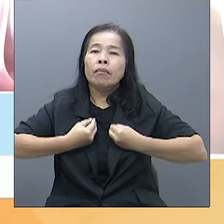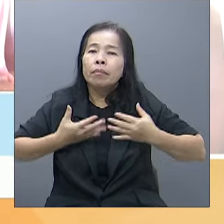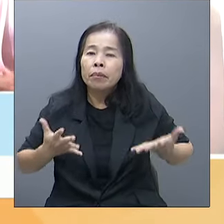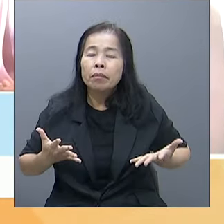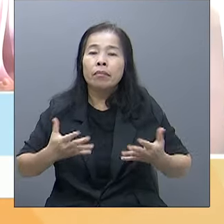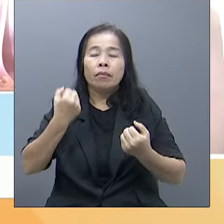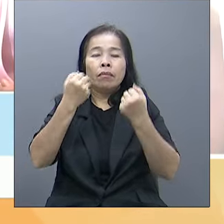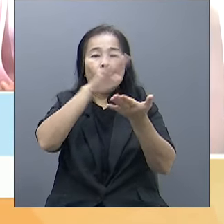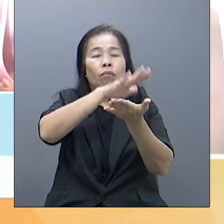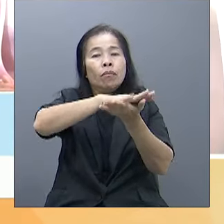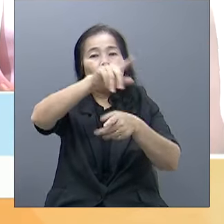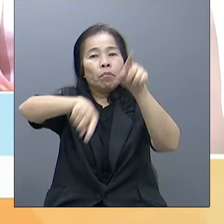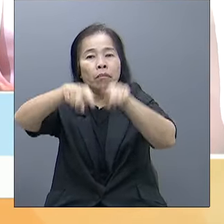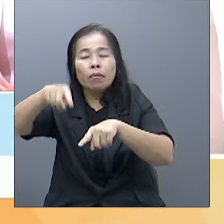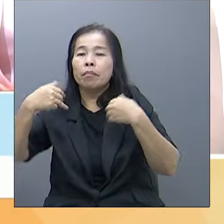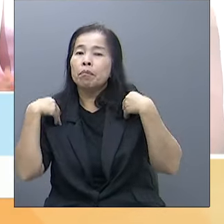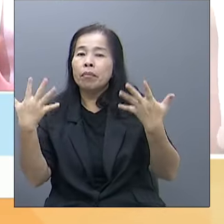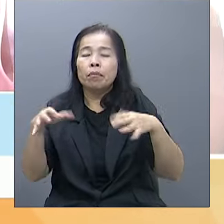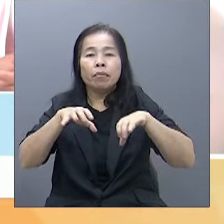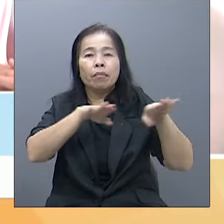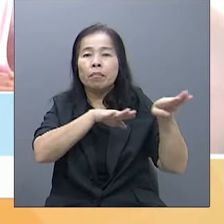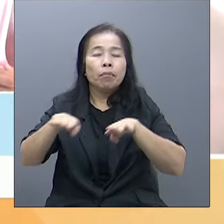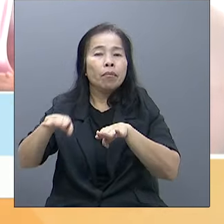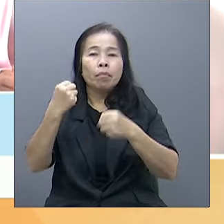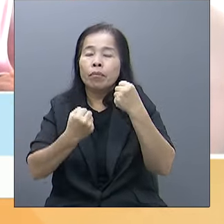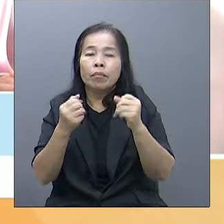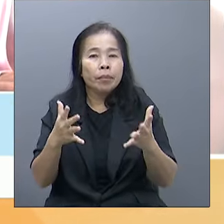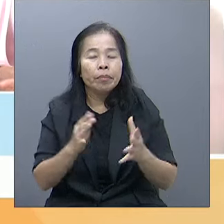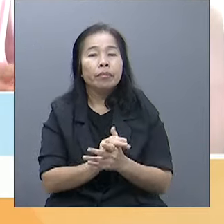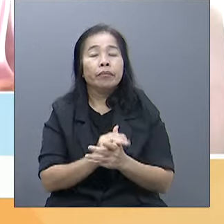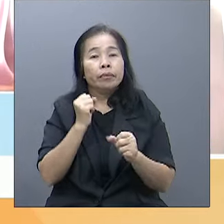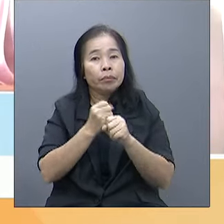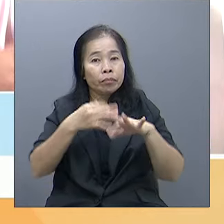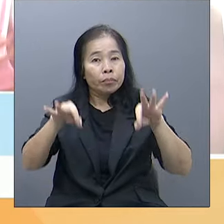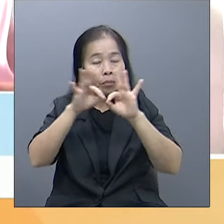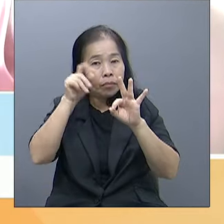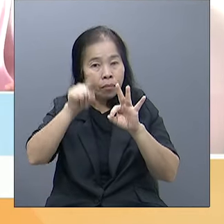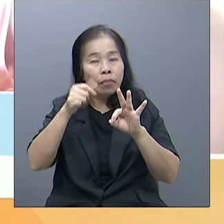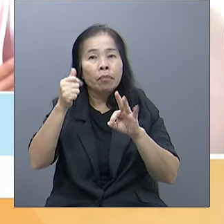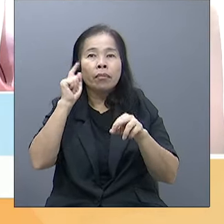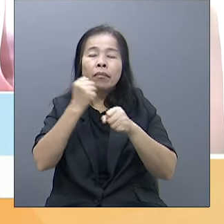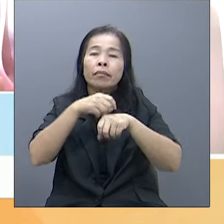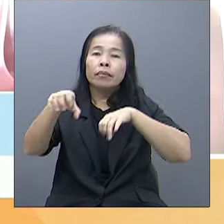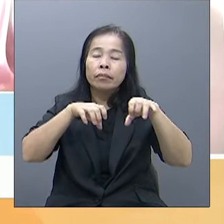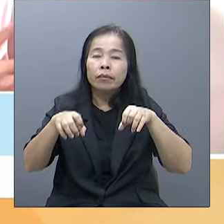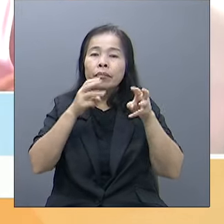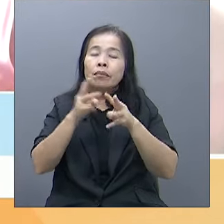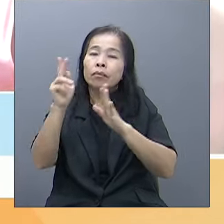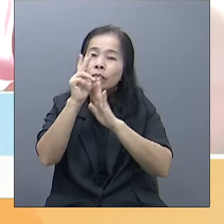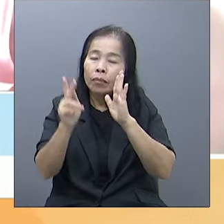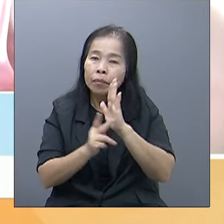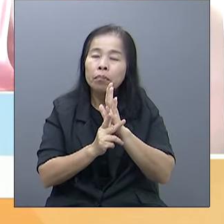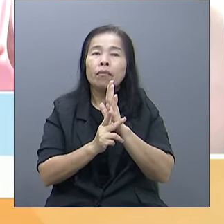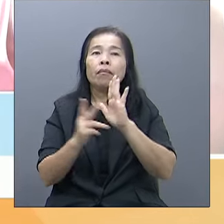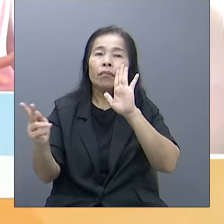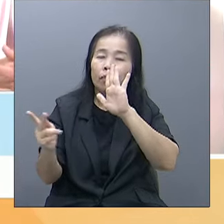ที่บางพื้นที่เขาไม่มีความพร้อมในการจัดในส่วนนี้เองเข้าใจว่าอาจจะต้องมีเรื่องของการจัดการเรื่องกฎหมายข้อบัญญัติที่เ